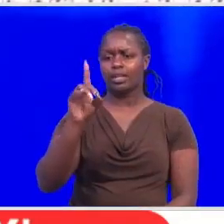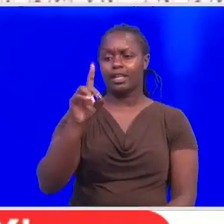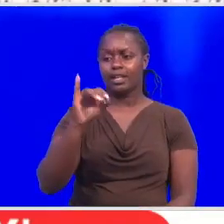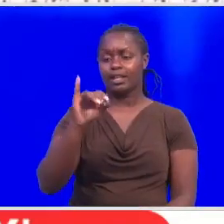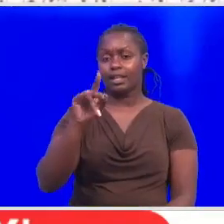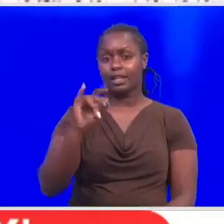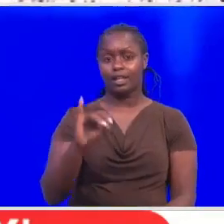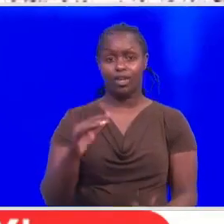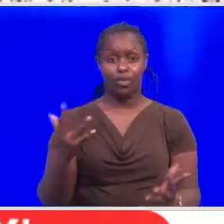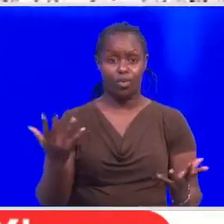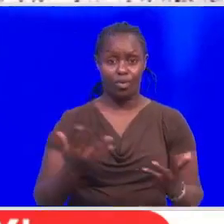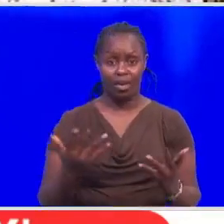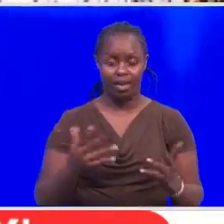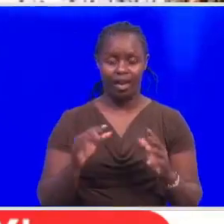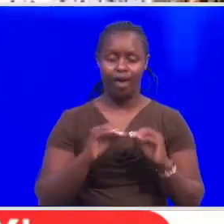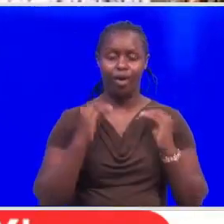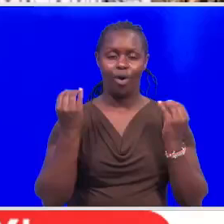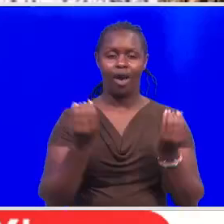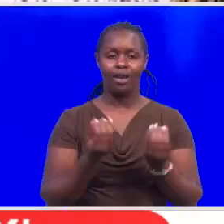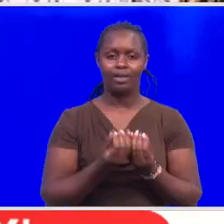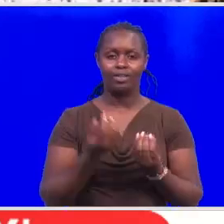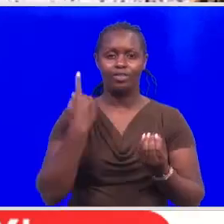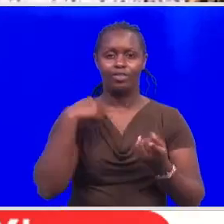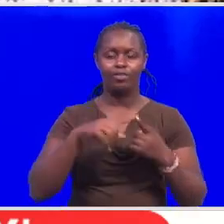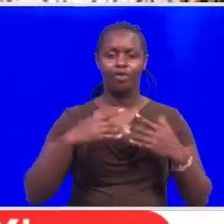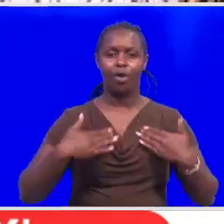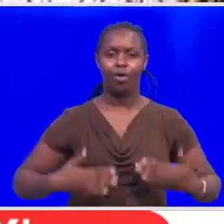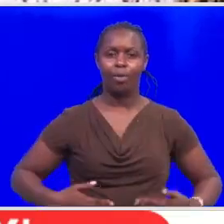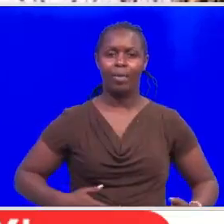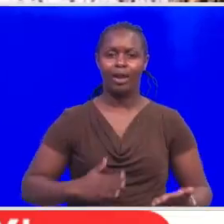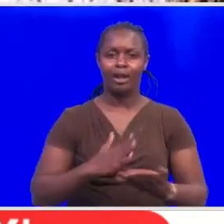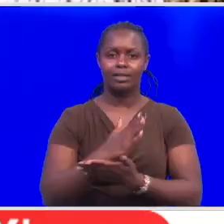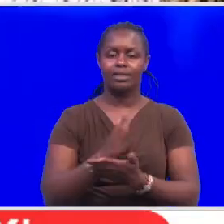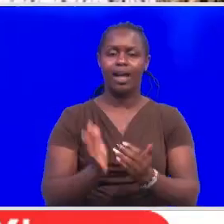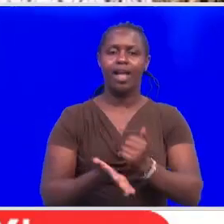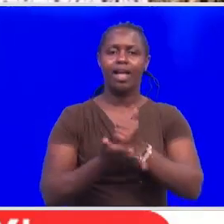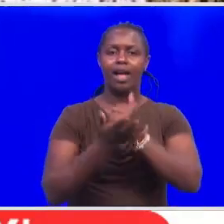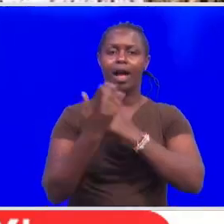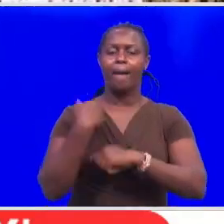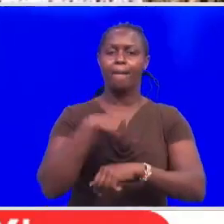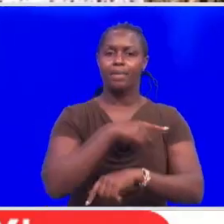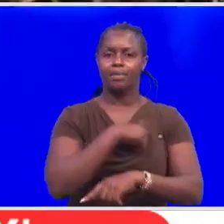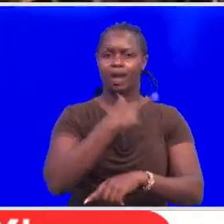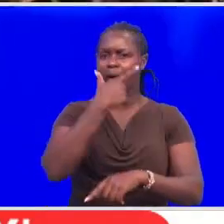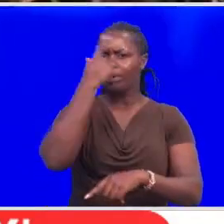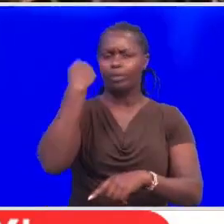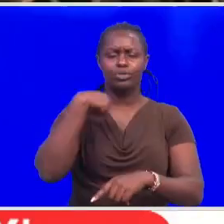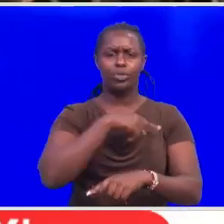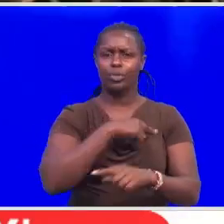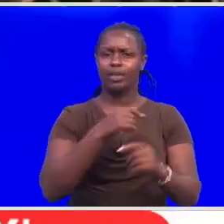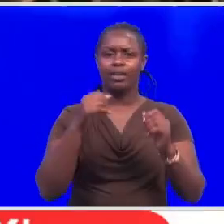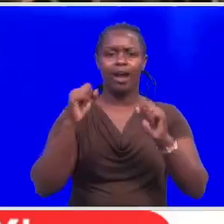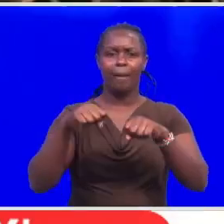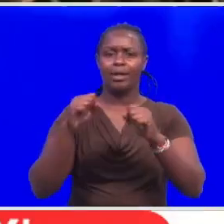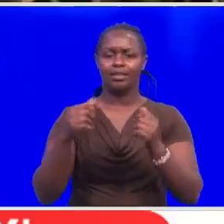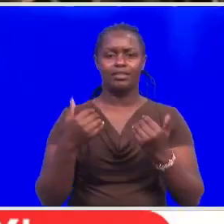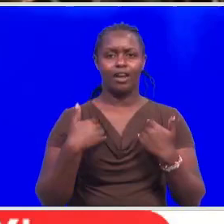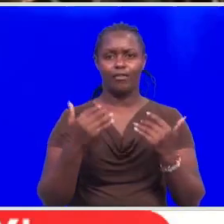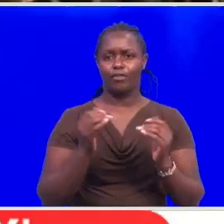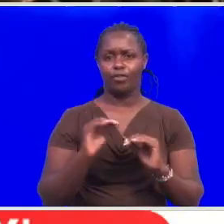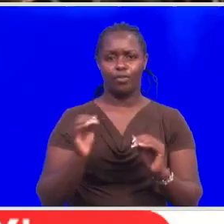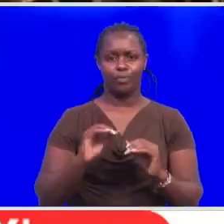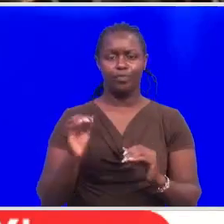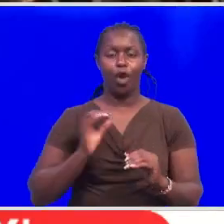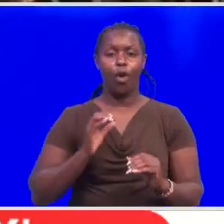Tafadhali, mashirika ambayo inatetea mwananchi, ikuje mtusaidie, sisi hatuna uwezo. Kakamega Police Commander